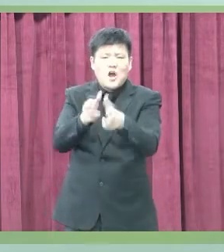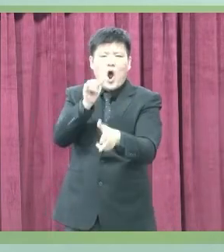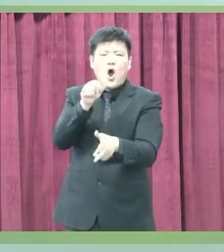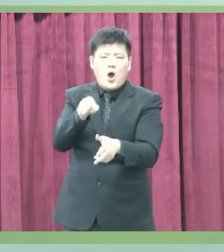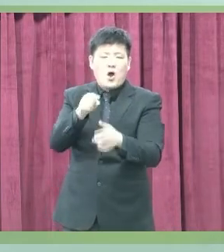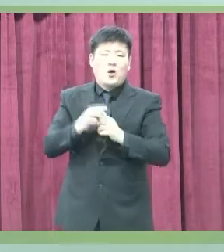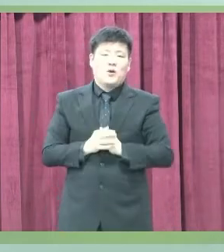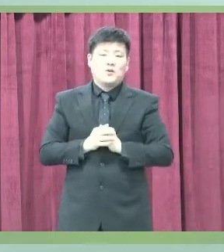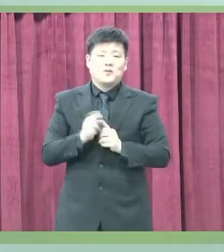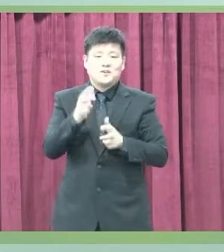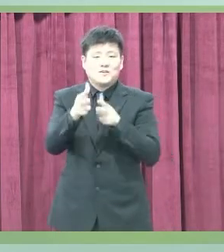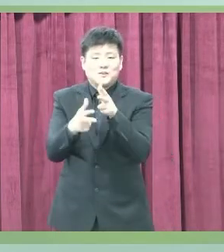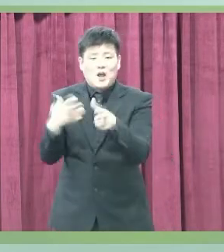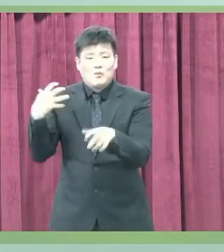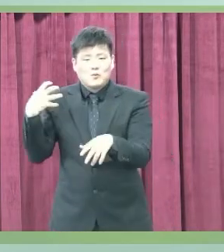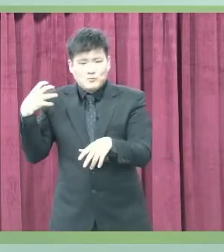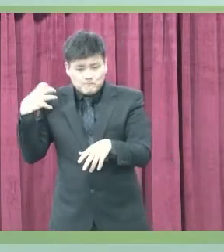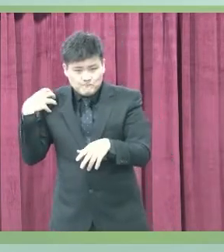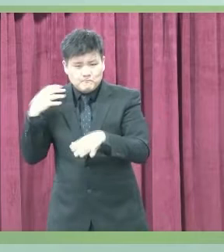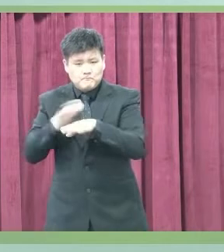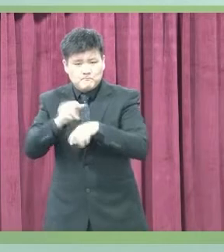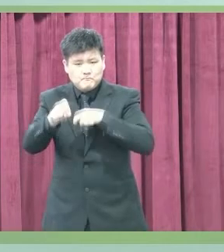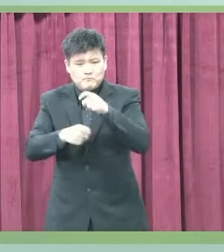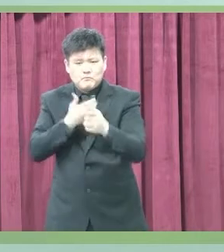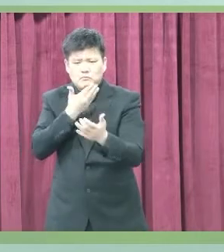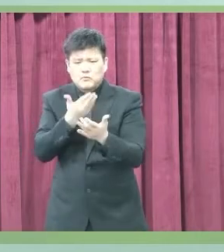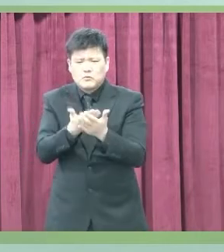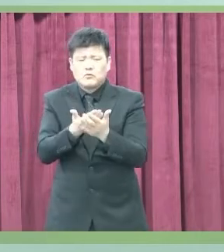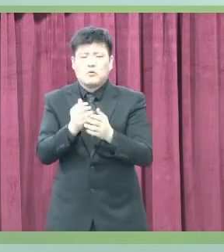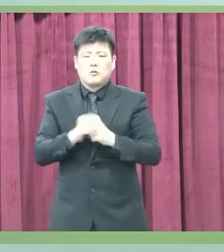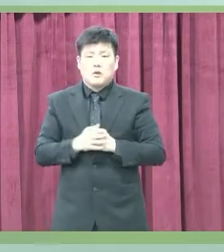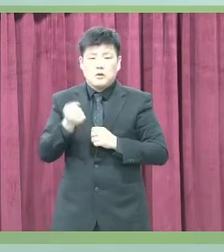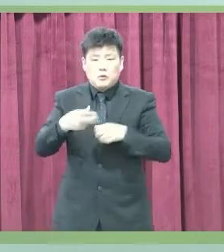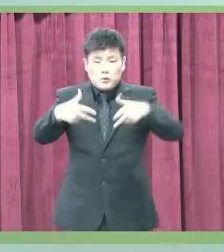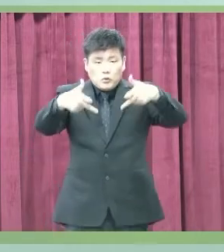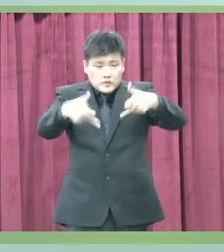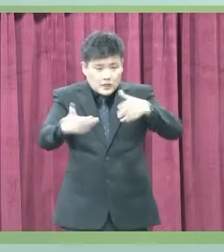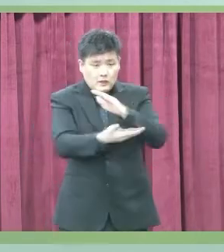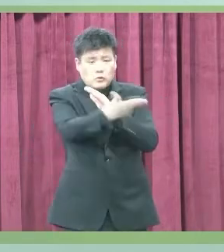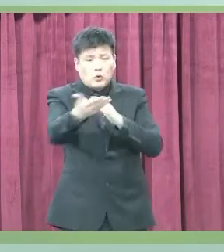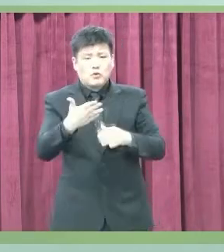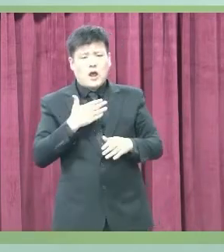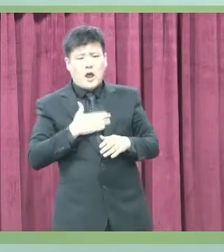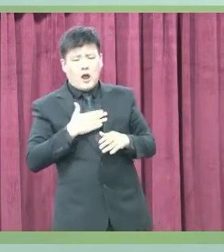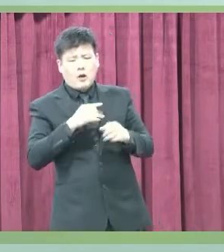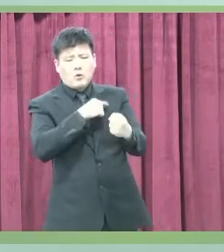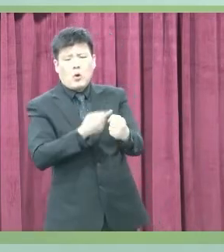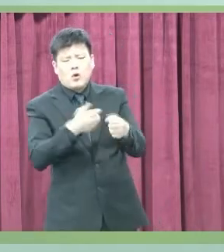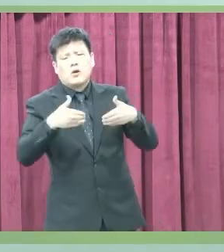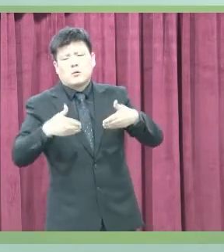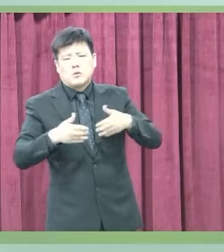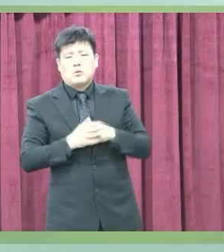사업을 수행하는 데 의미가 있고 또 가장 중요한 게 장애인의 알 권리라고 생각이 됩니다. 장애인